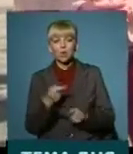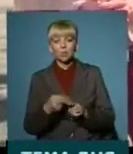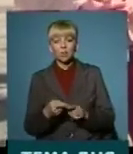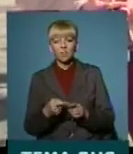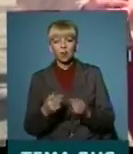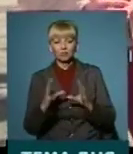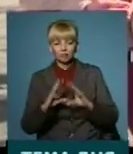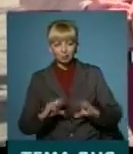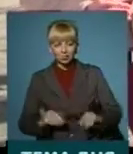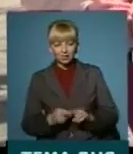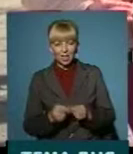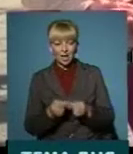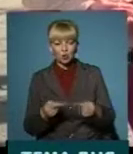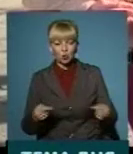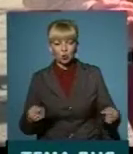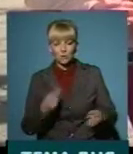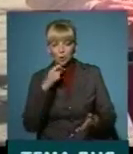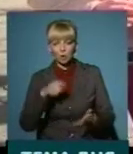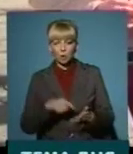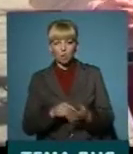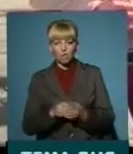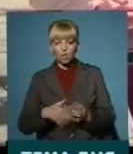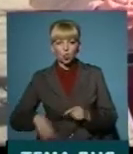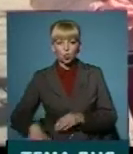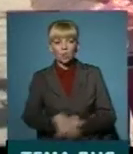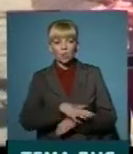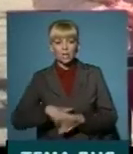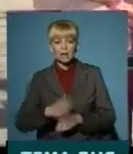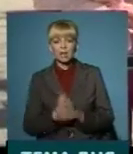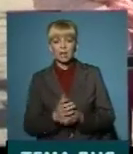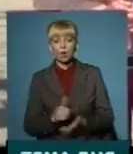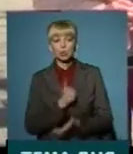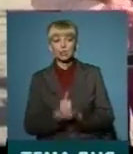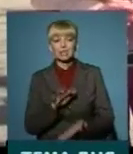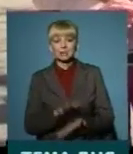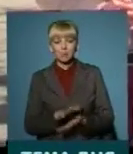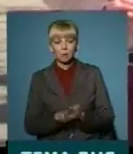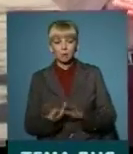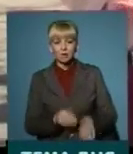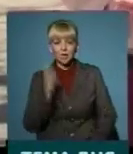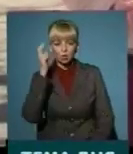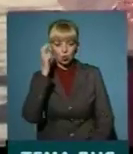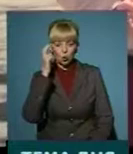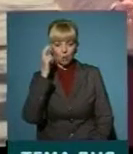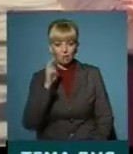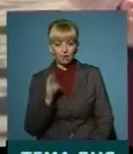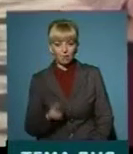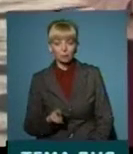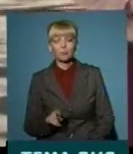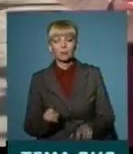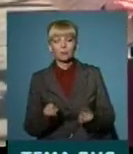тих речовин, які потрапили в довкілля і є основними забрудниками після Чорнобиля. І